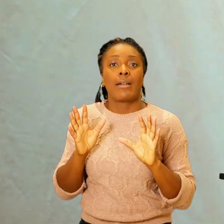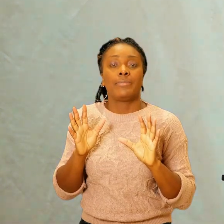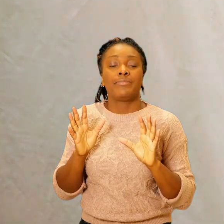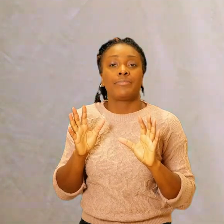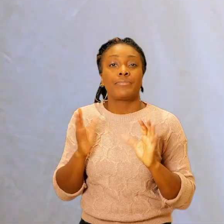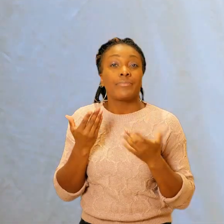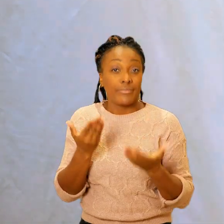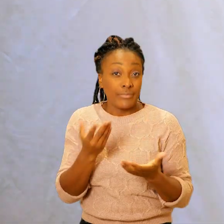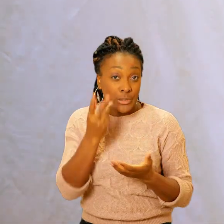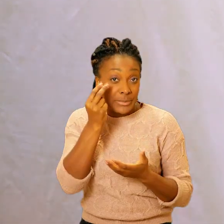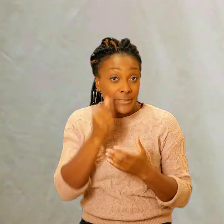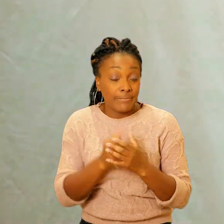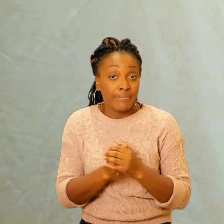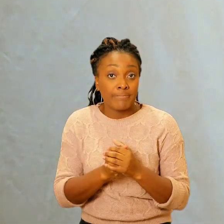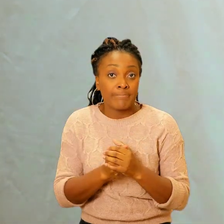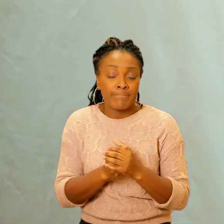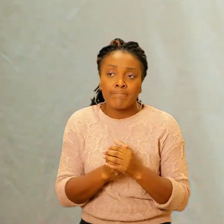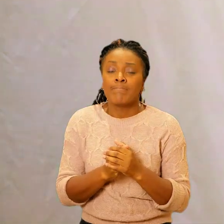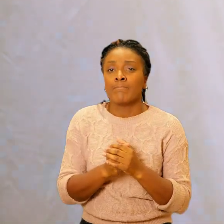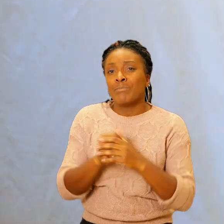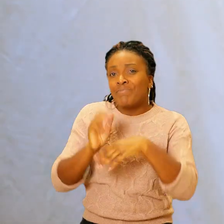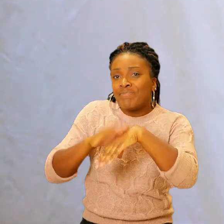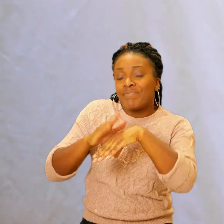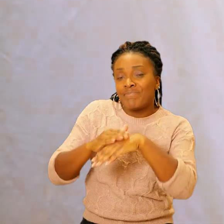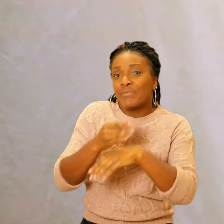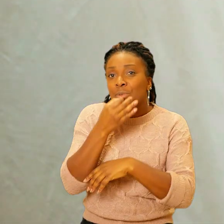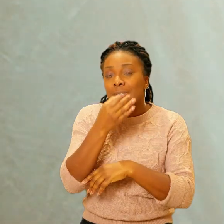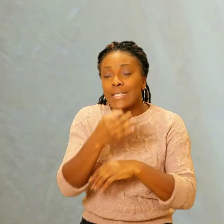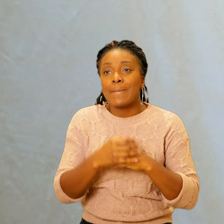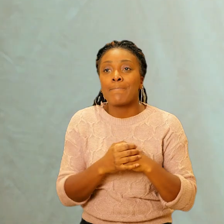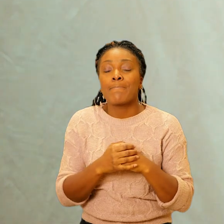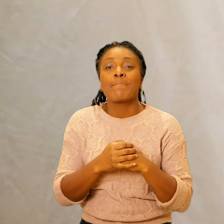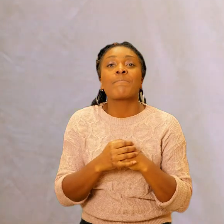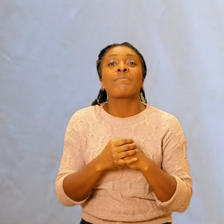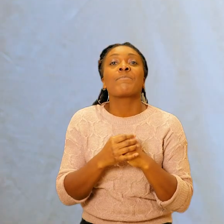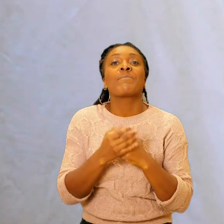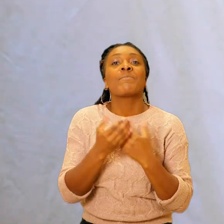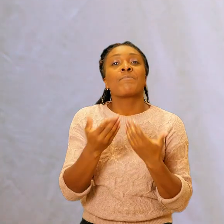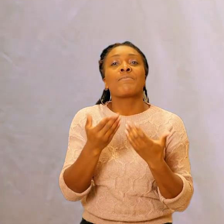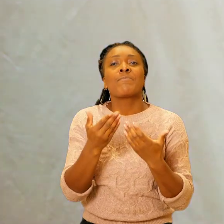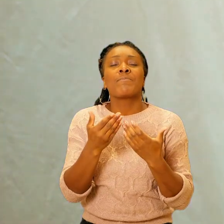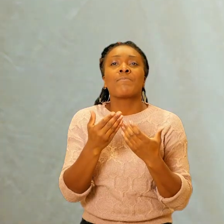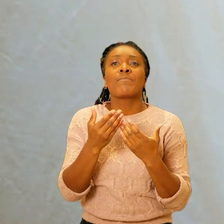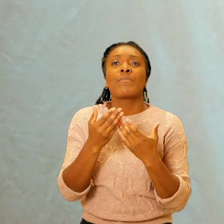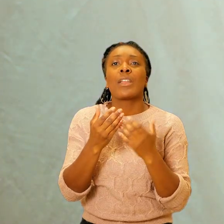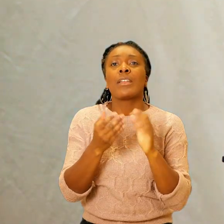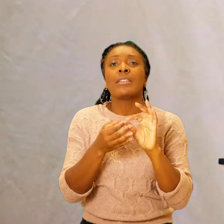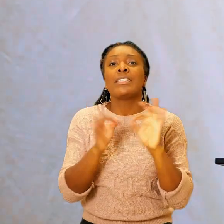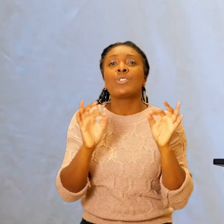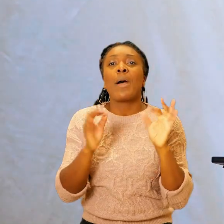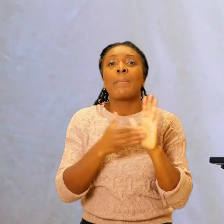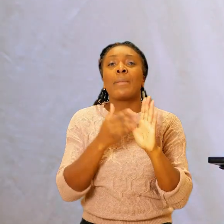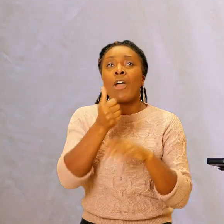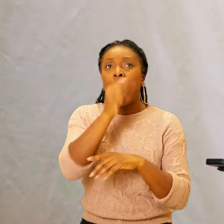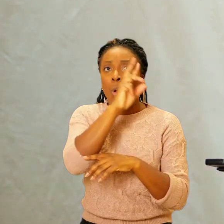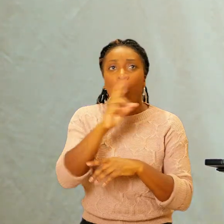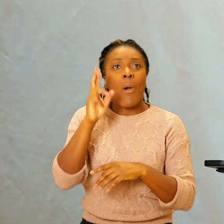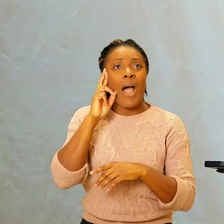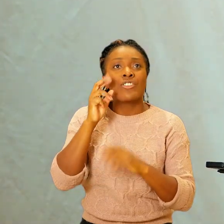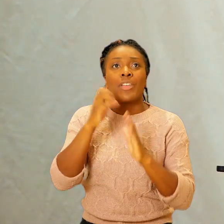cœur. J'aimerais te rappeler, cet homme qui est dans 1 Roi, chapitre 13, verset